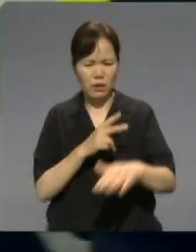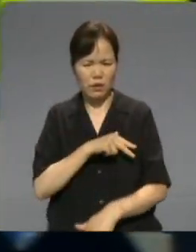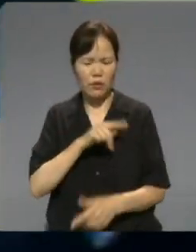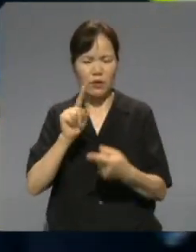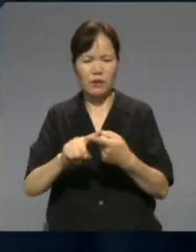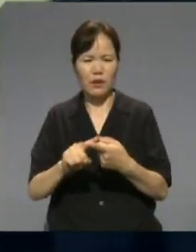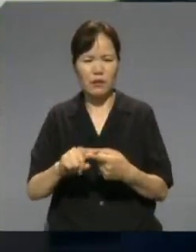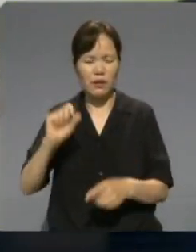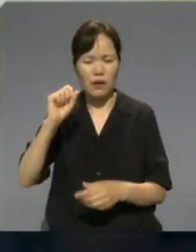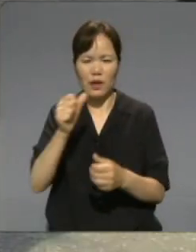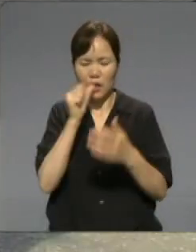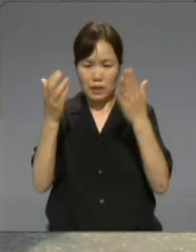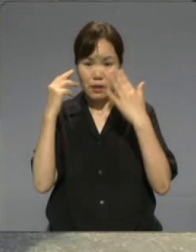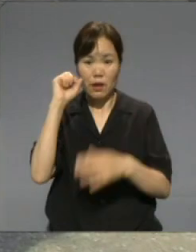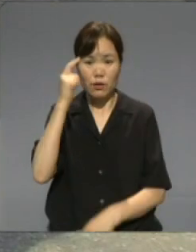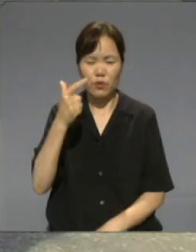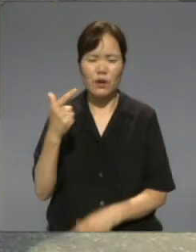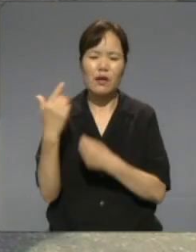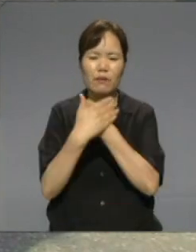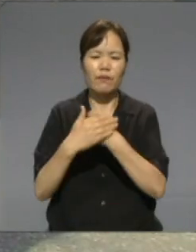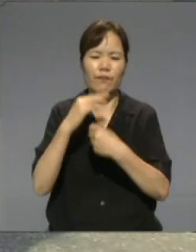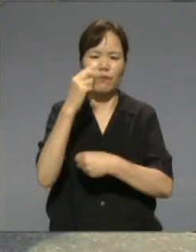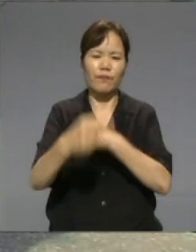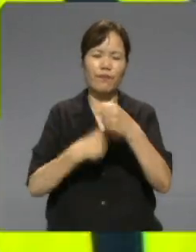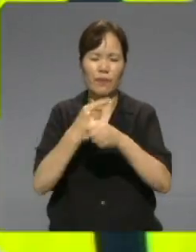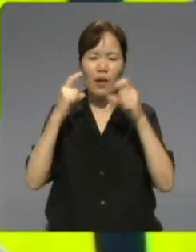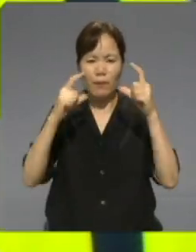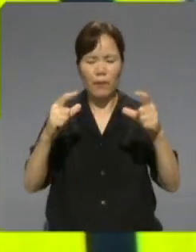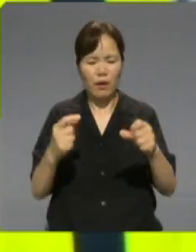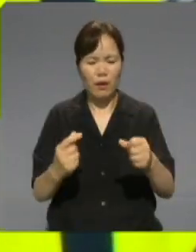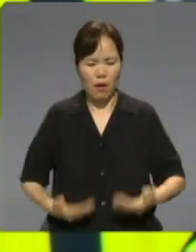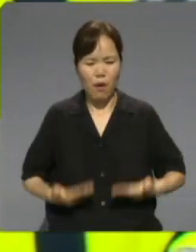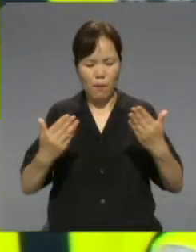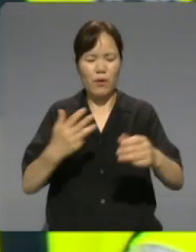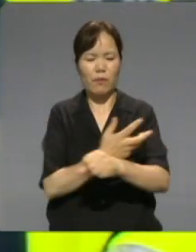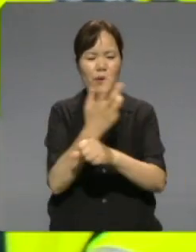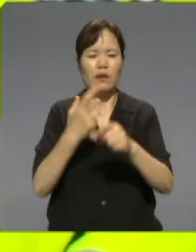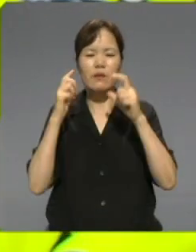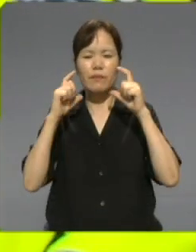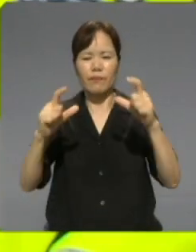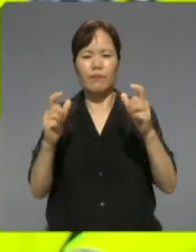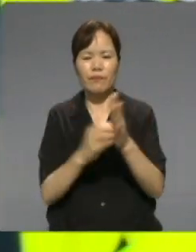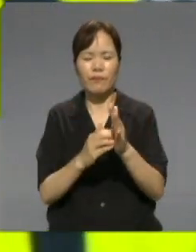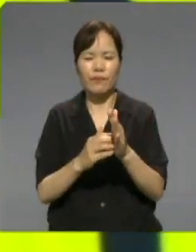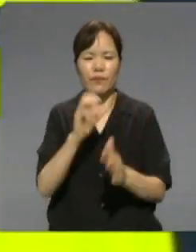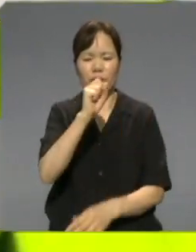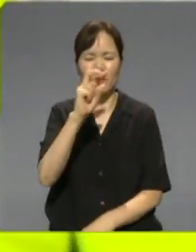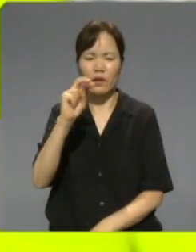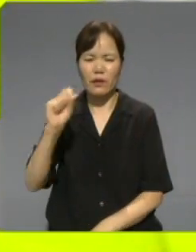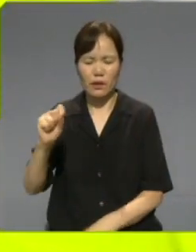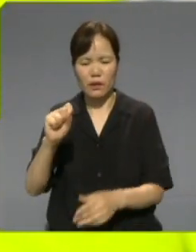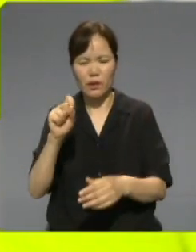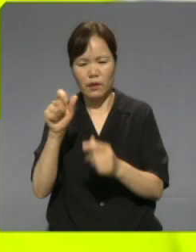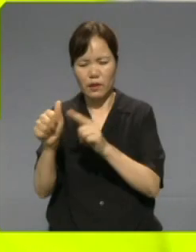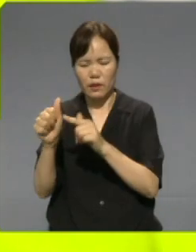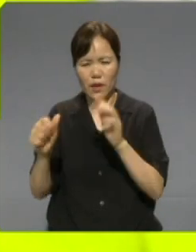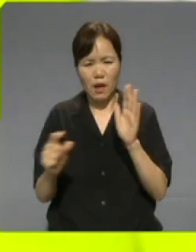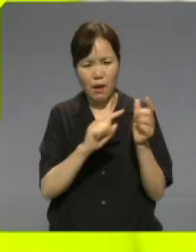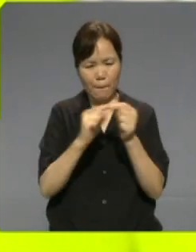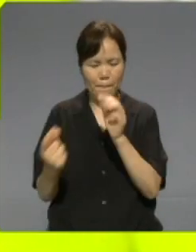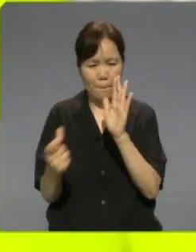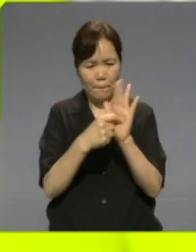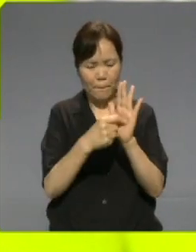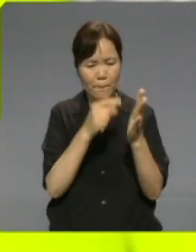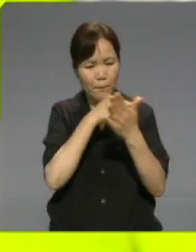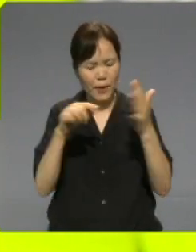1년을 선고하고 사회봉사 80시간을 명령했습니다 재판부는 sns에 올린 피고인의 글은 피해자들에 대한